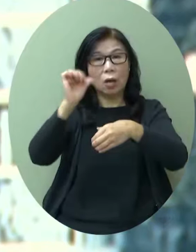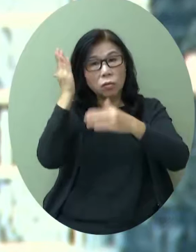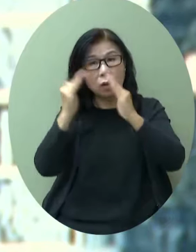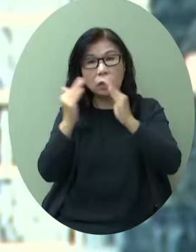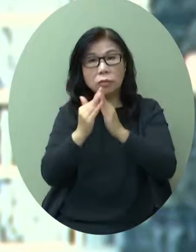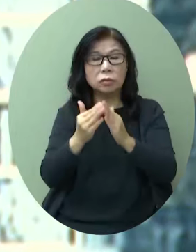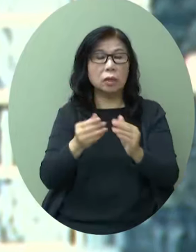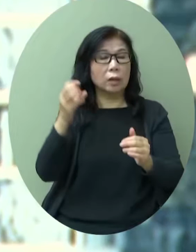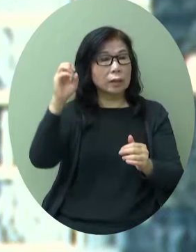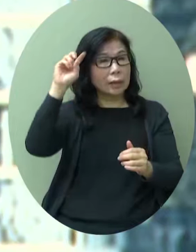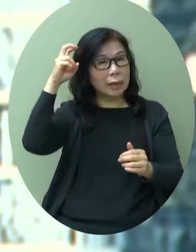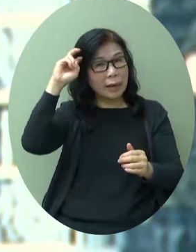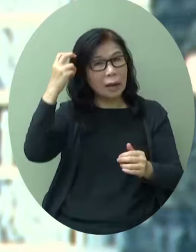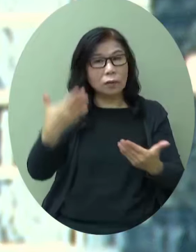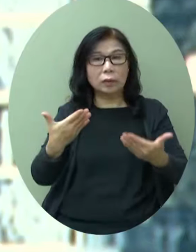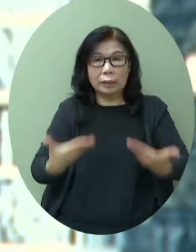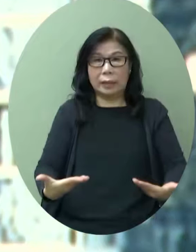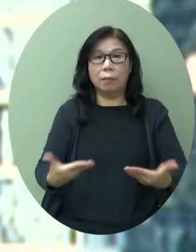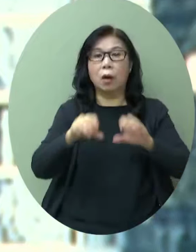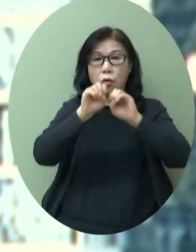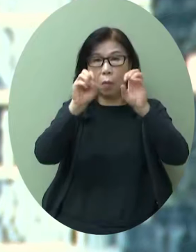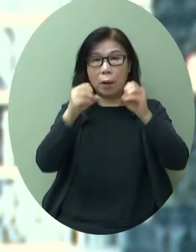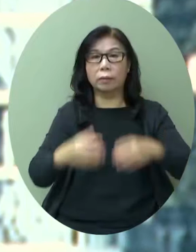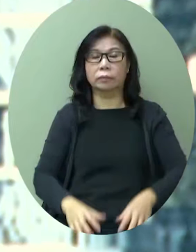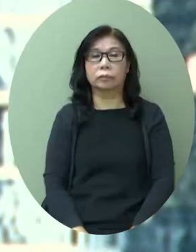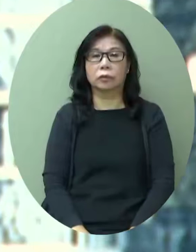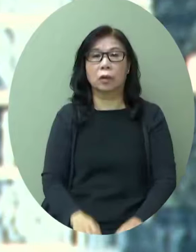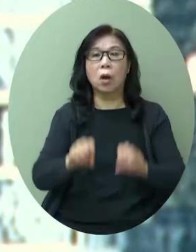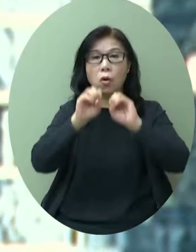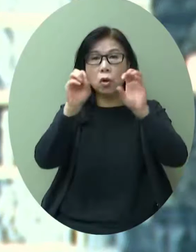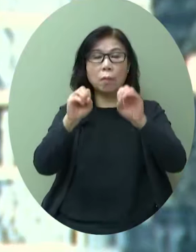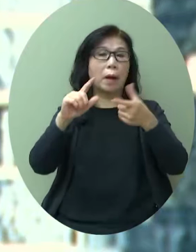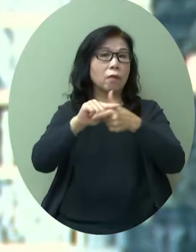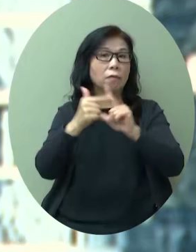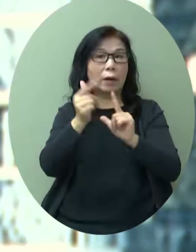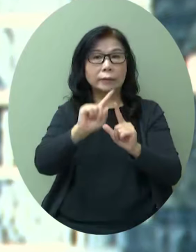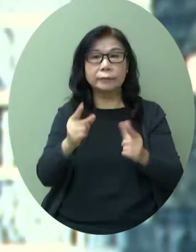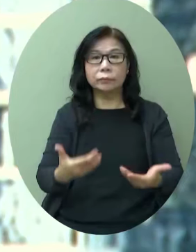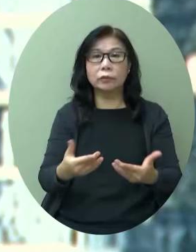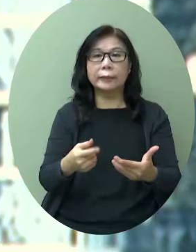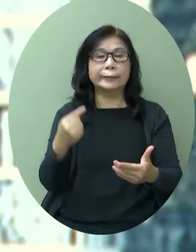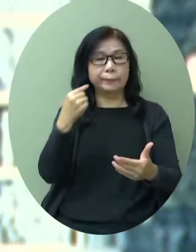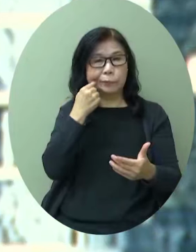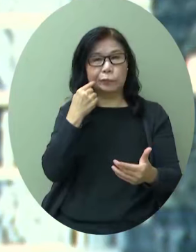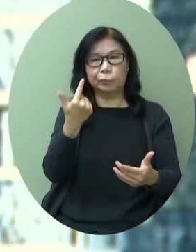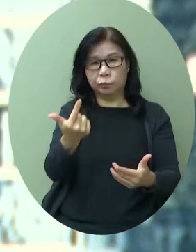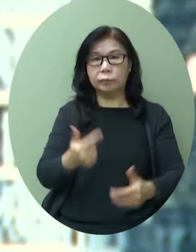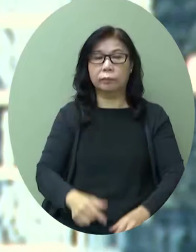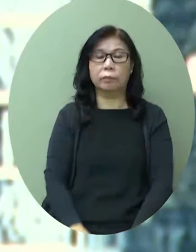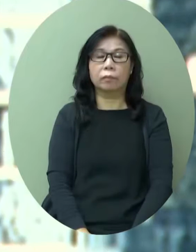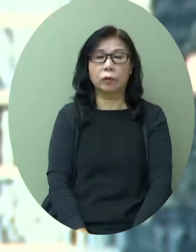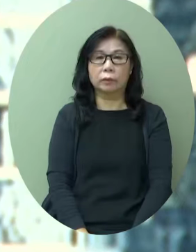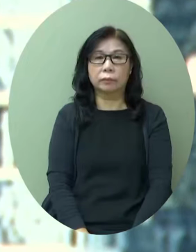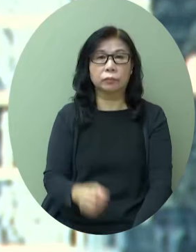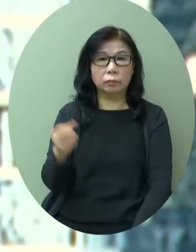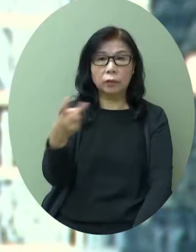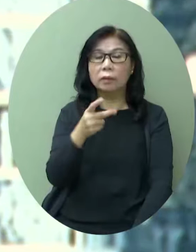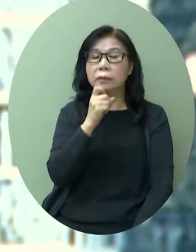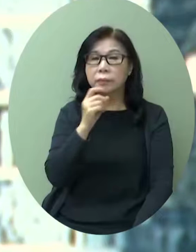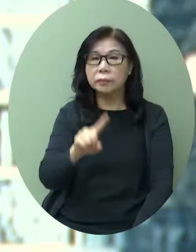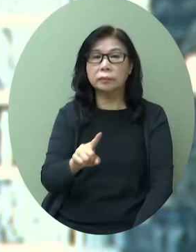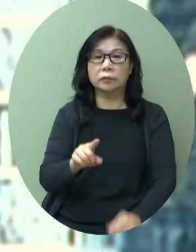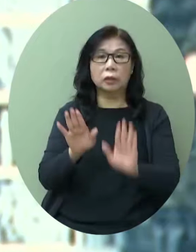意見之後呢，我哋今日亦都有啲公佈。公佈嘅方向呢都係會收緊嘅，即係話唔會再以一